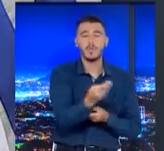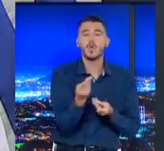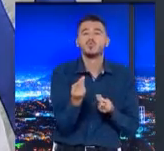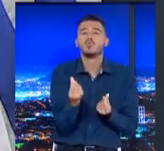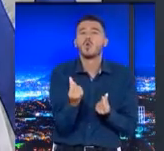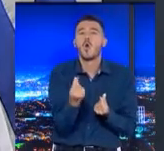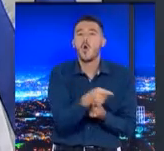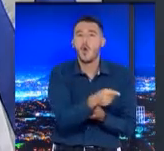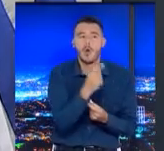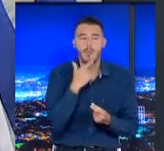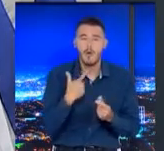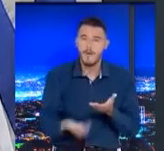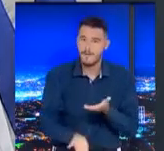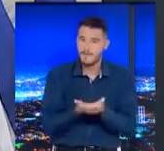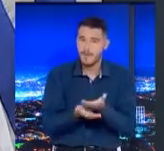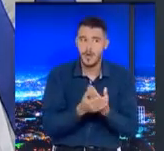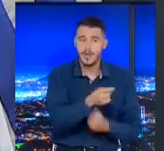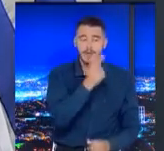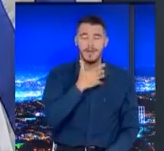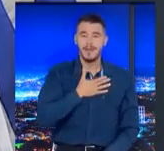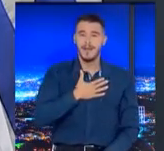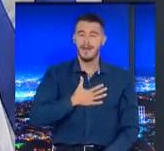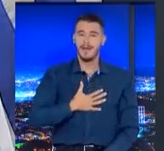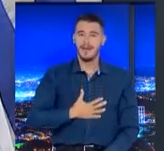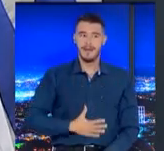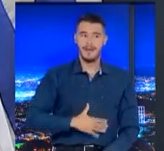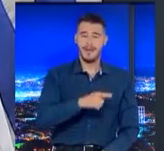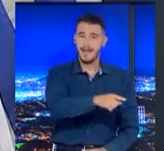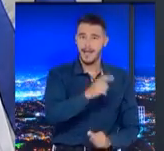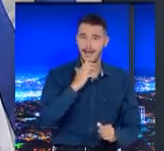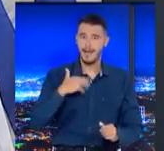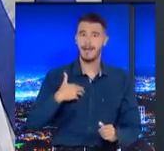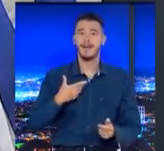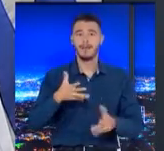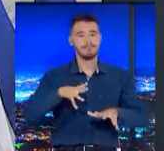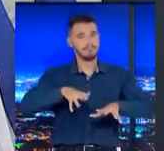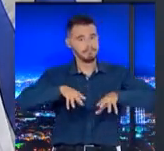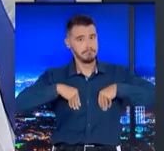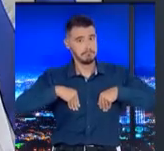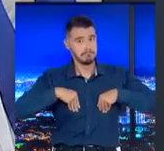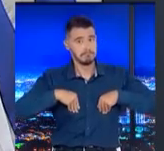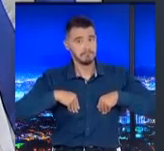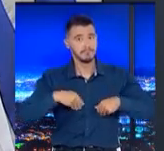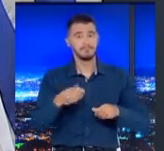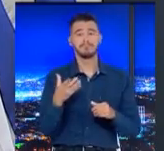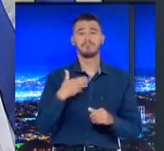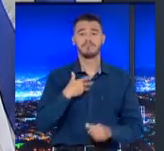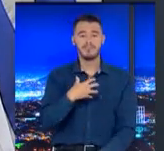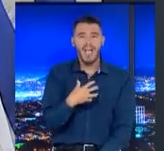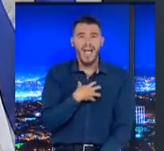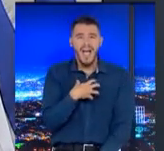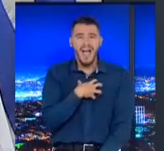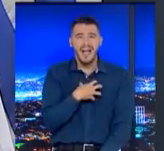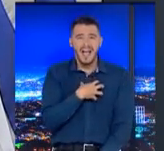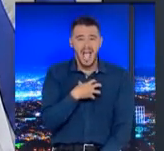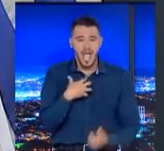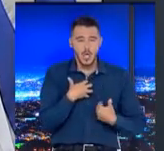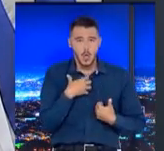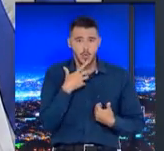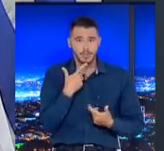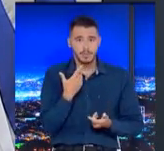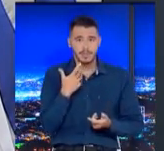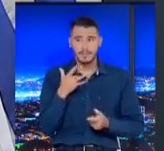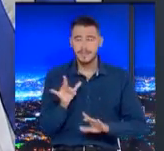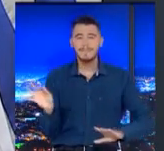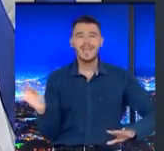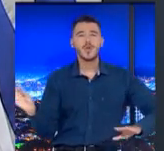ελεύθερα. Μοιραζόμαστε την αγωνία μας με τα παιδιά. Δεν προβάλλουμε επάνω στα παιδιά το άγχος το δικό μας, ενδεχομένως τη